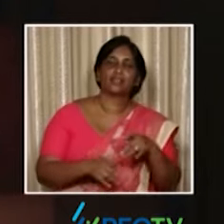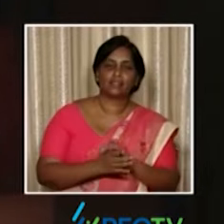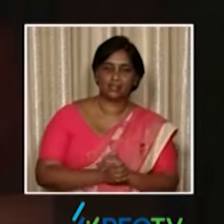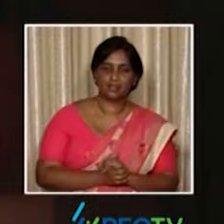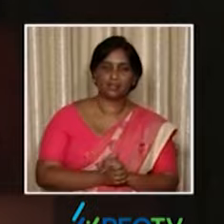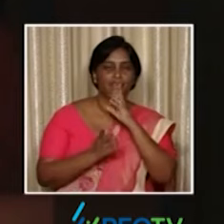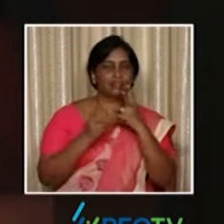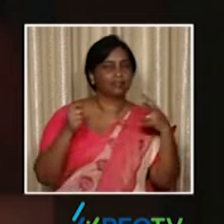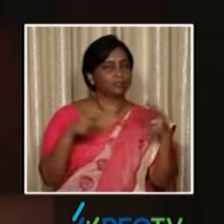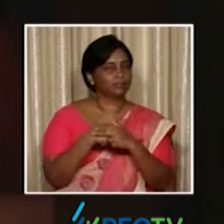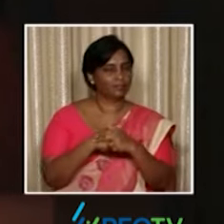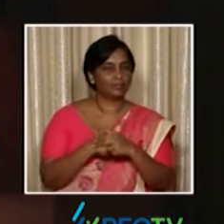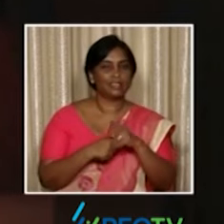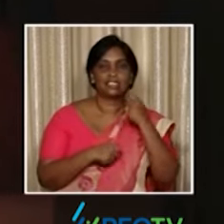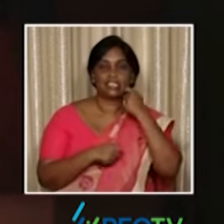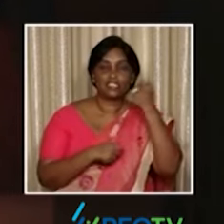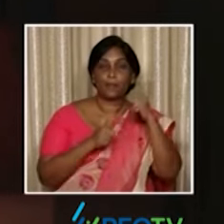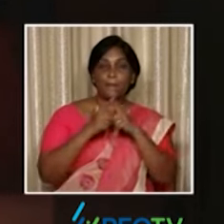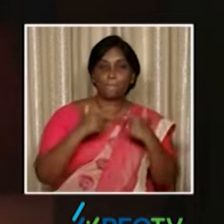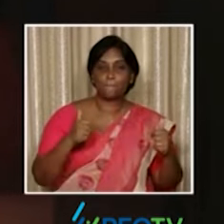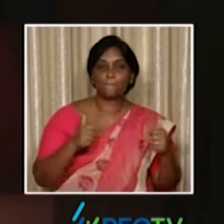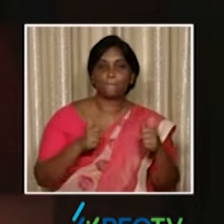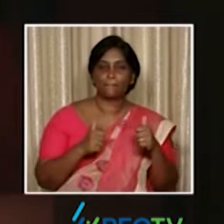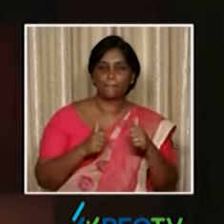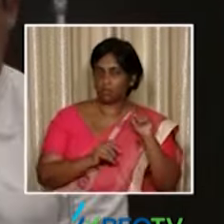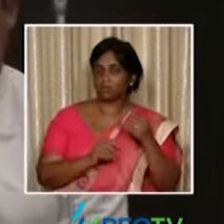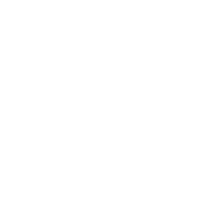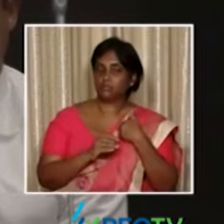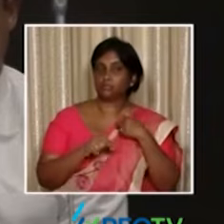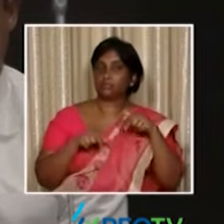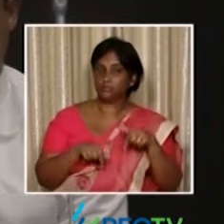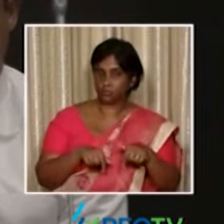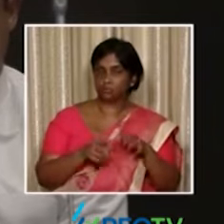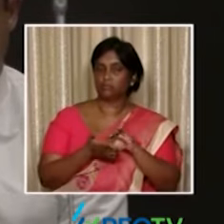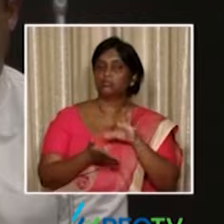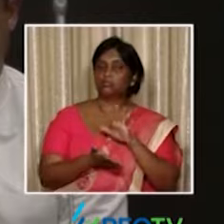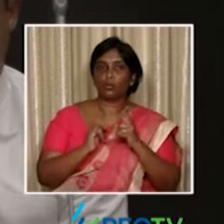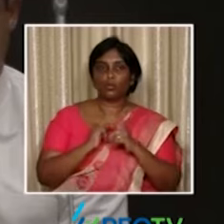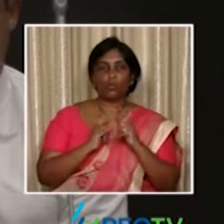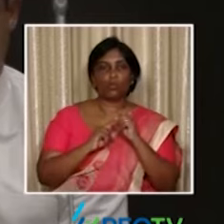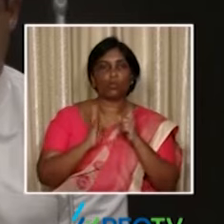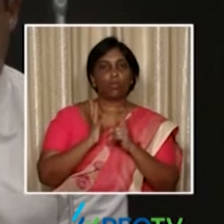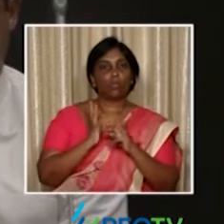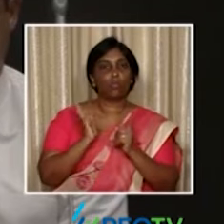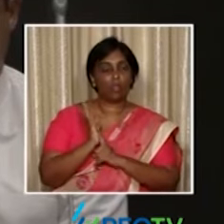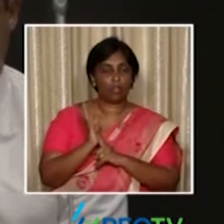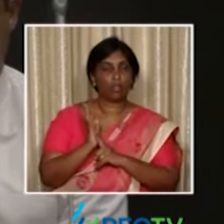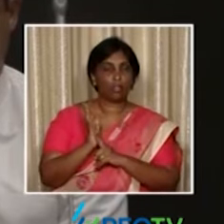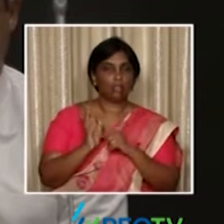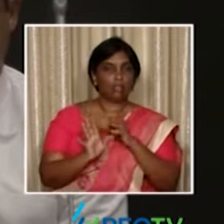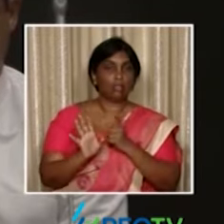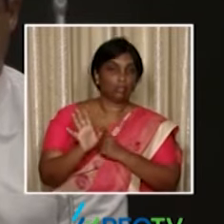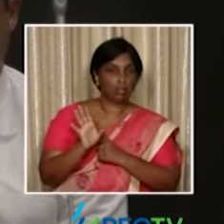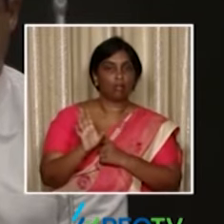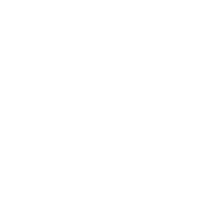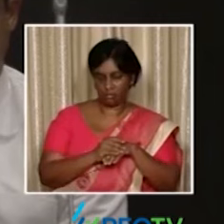ඕක කපුට්. ජර්මන් භාෂාවෙන් කියනවා නම් අලස් කපුට්. ඔක්කොම ඉවරයි. දැනට තීරණයක් කරලා තියෙනවා උපුල් තරංග කියන තරුණ ක්‍රීඩකයෙ ප්‍රධානත්වයෙන්